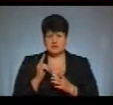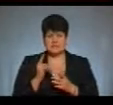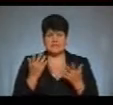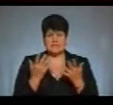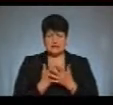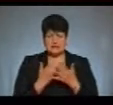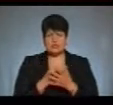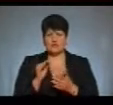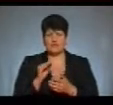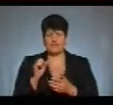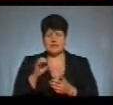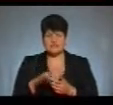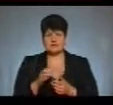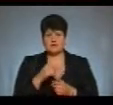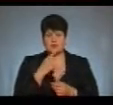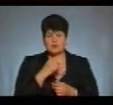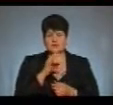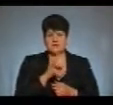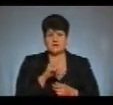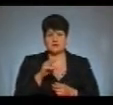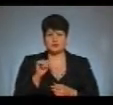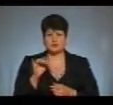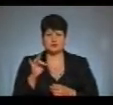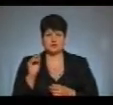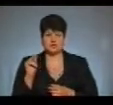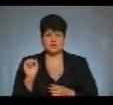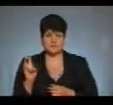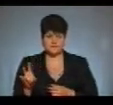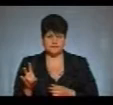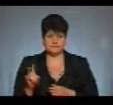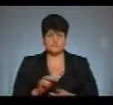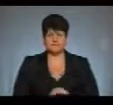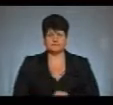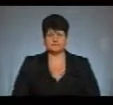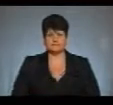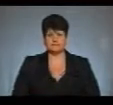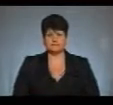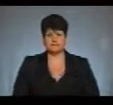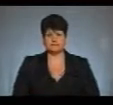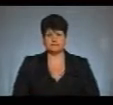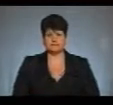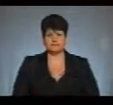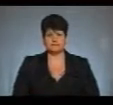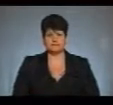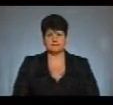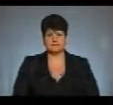зазначає координатор заходу Наталія Турчин. Світлана Лазорик, Василь Панчук,